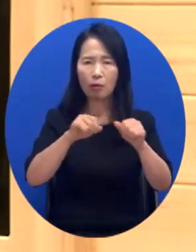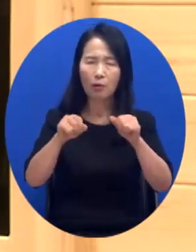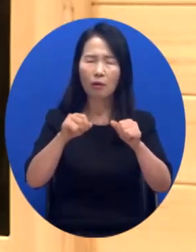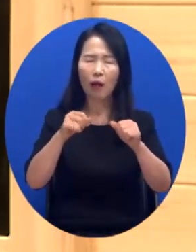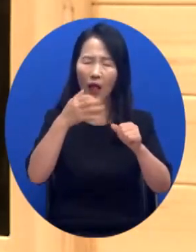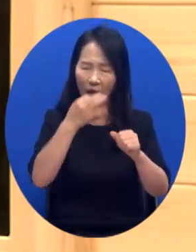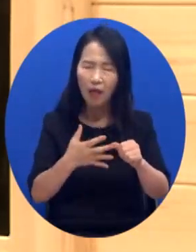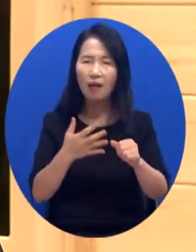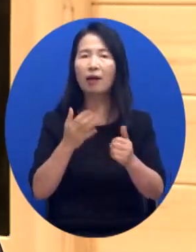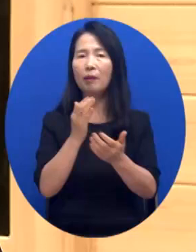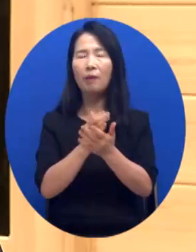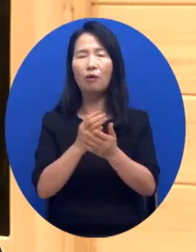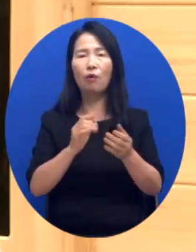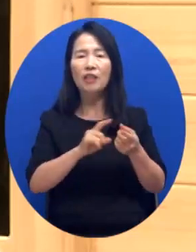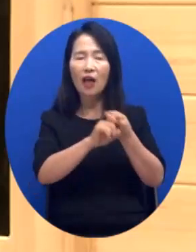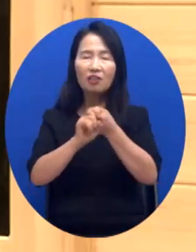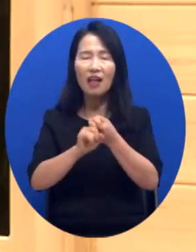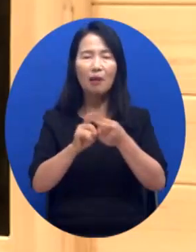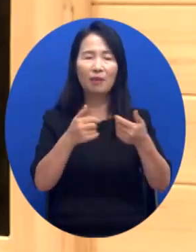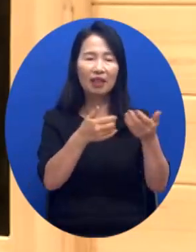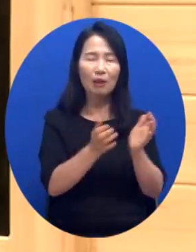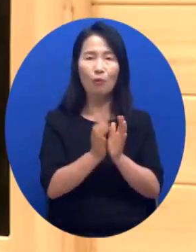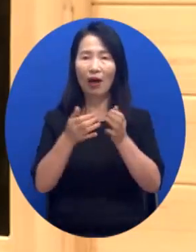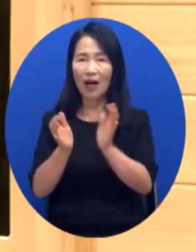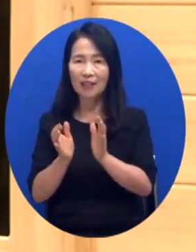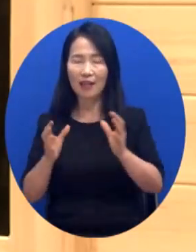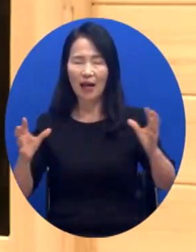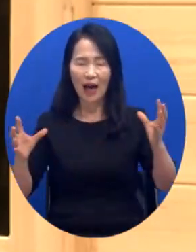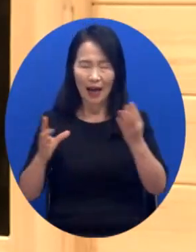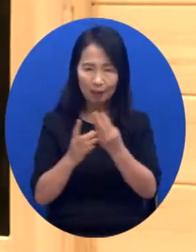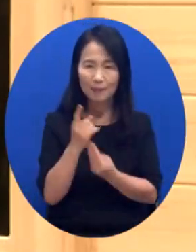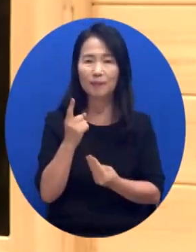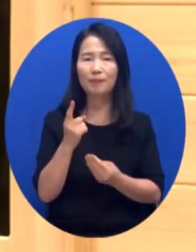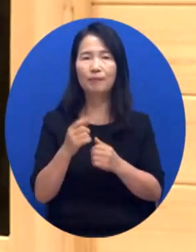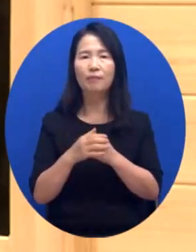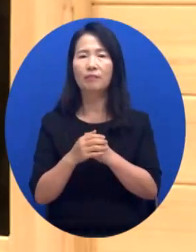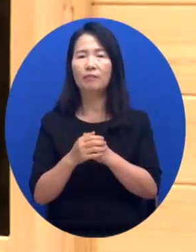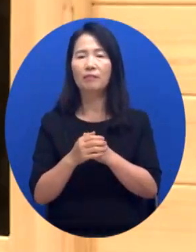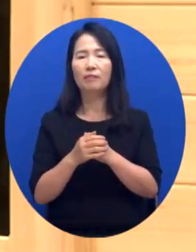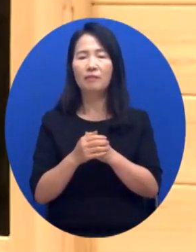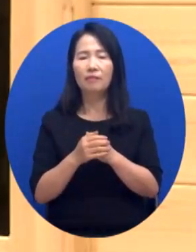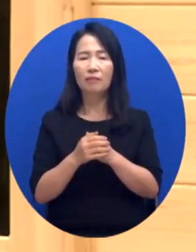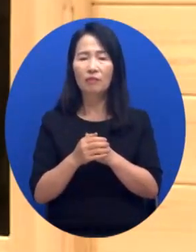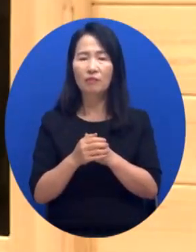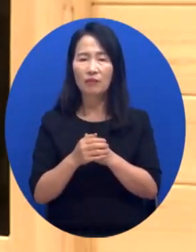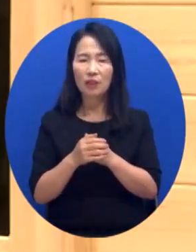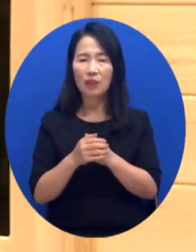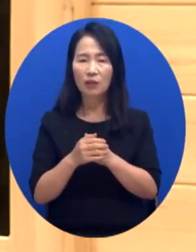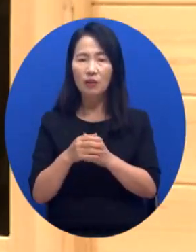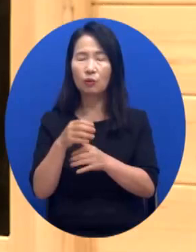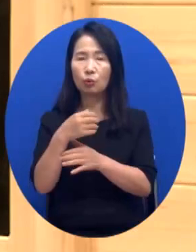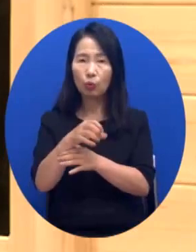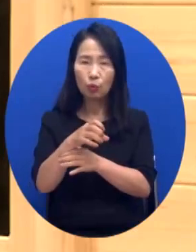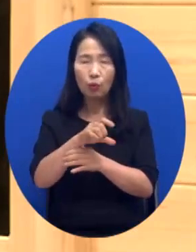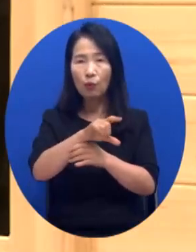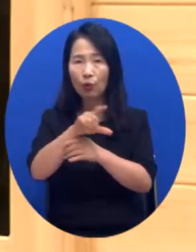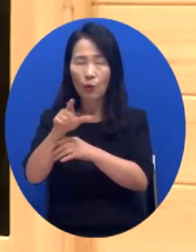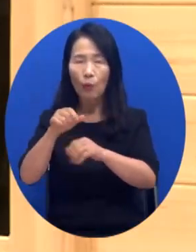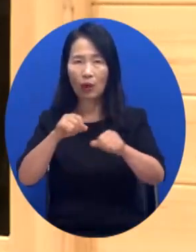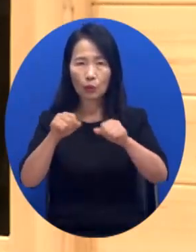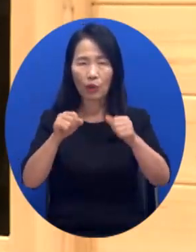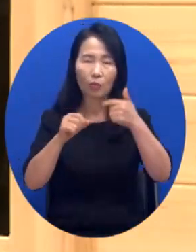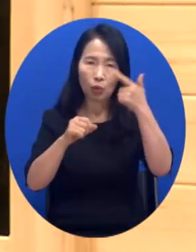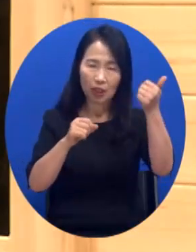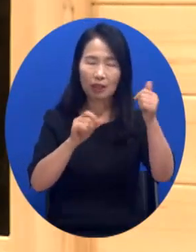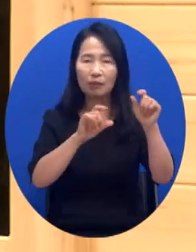연합기관 함께 우리가 연합을 시키려고 할 때 우리 종로에서 활동하시는 존경하는 목사님들 정말